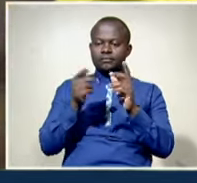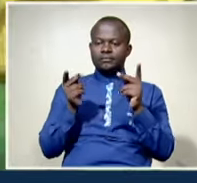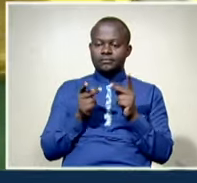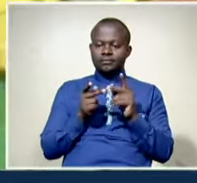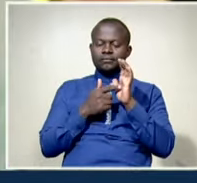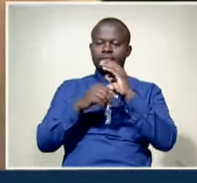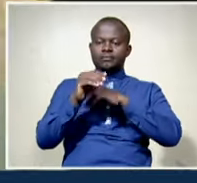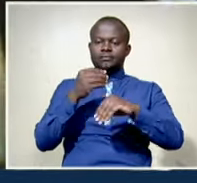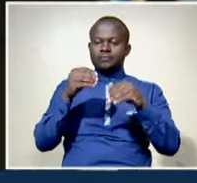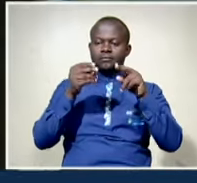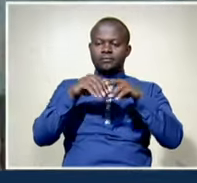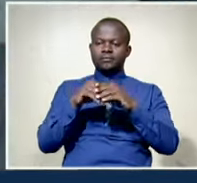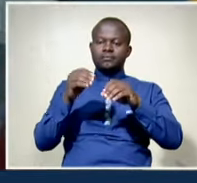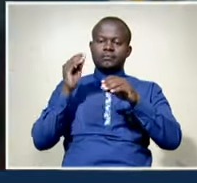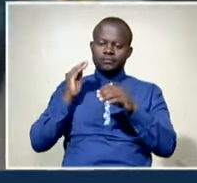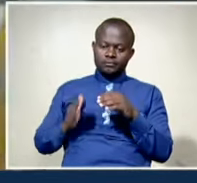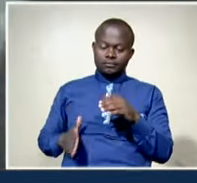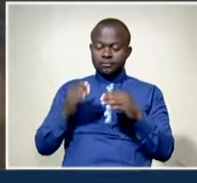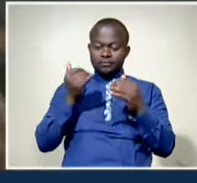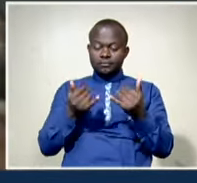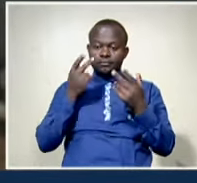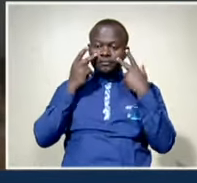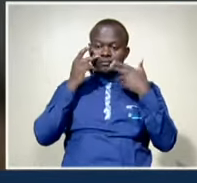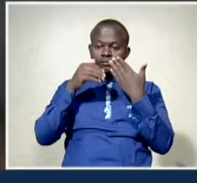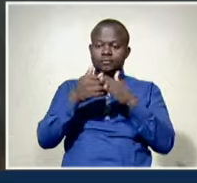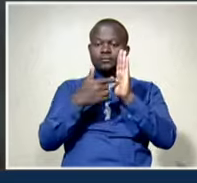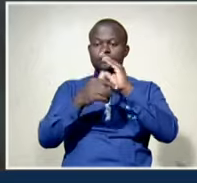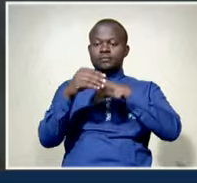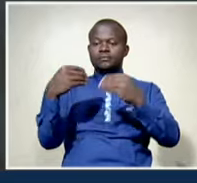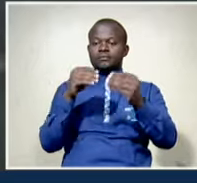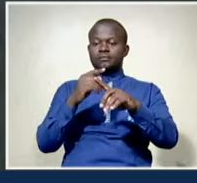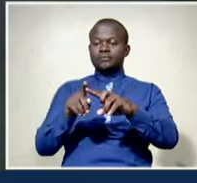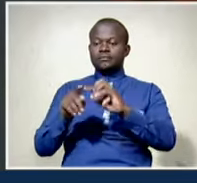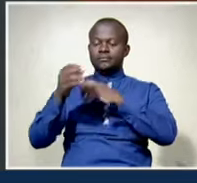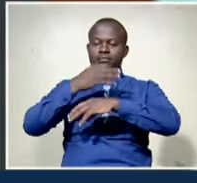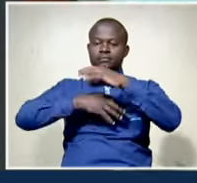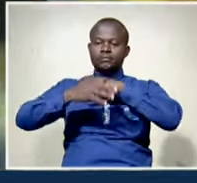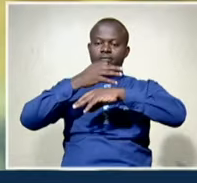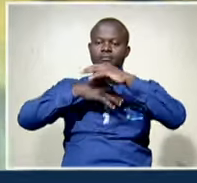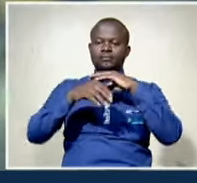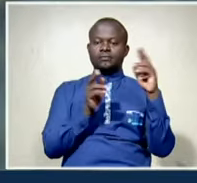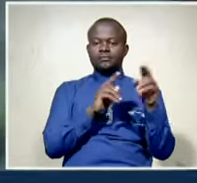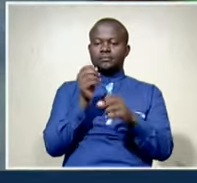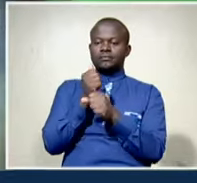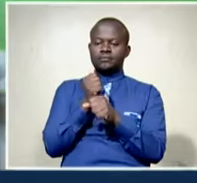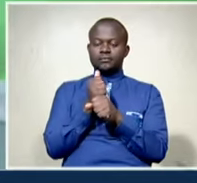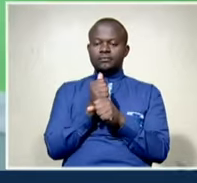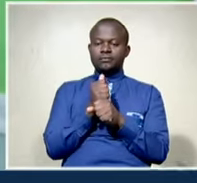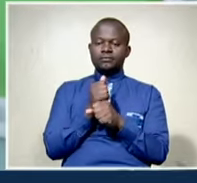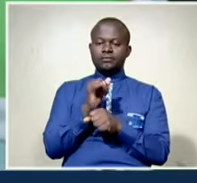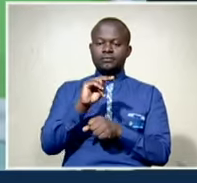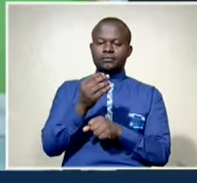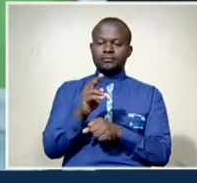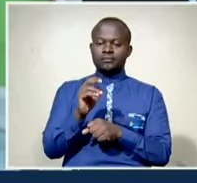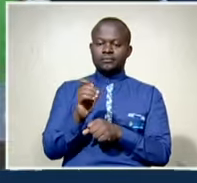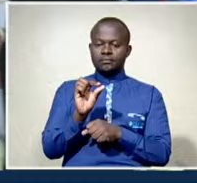imurika gurisha ari kubera mu karere kawe n'ahandi urabona ko bari kumurika ibikoresho bitandukanye by'inganda ubundi hano bagakora injugu abantu bashobora guhita